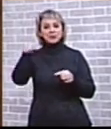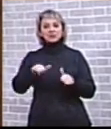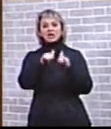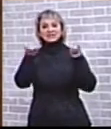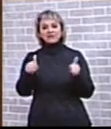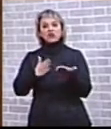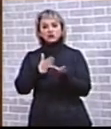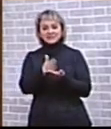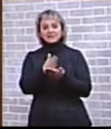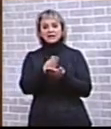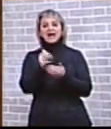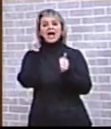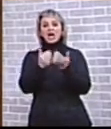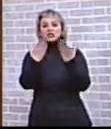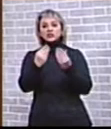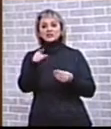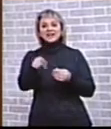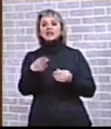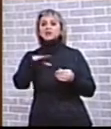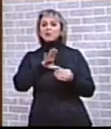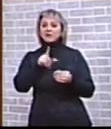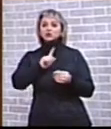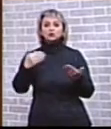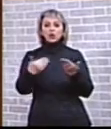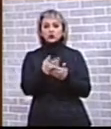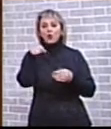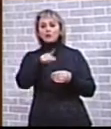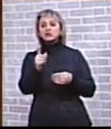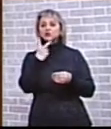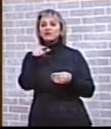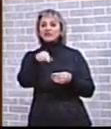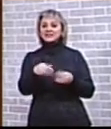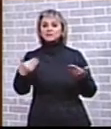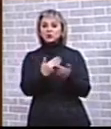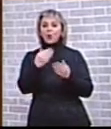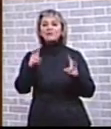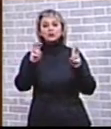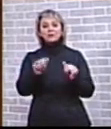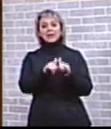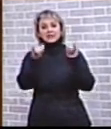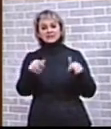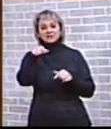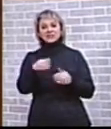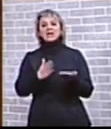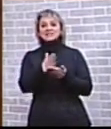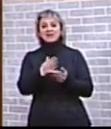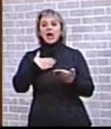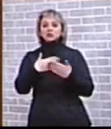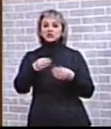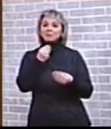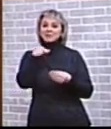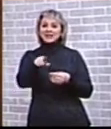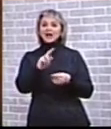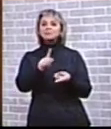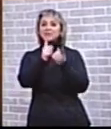развивающихся сфер. Каждый день они претерпевают что-то новое, мы вносим. Мы видим новые тренды в развитии в сфере общественного питания, как они